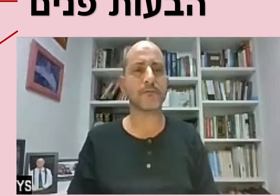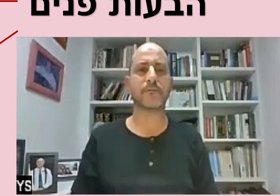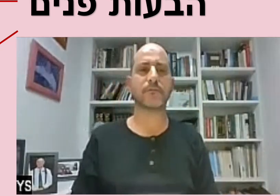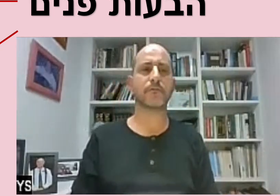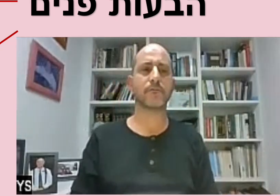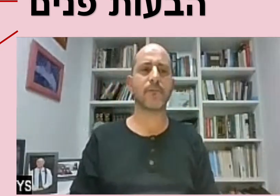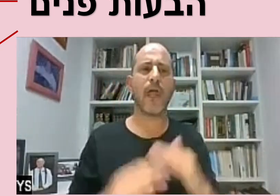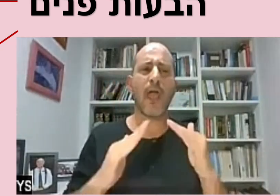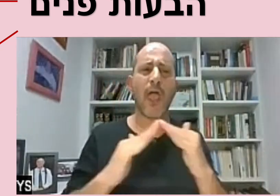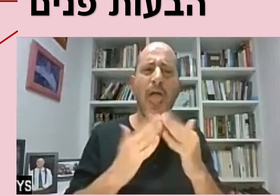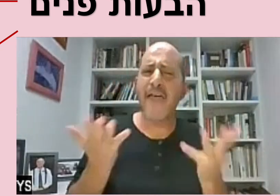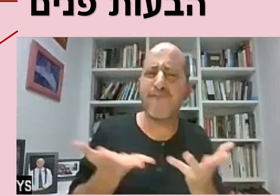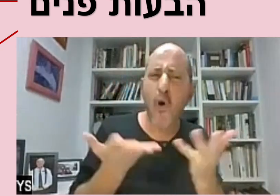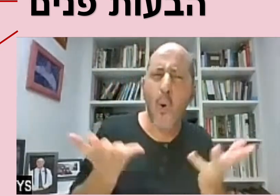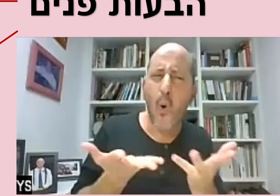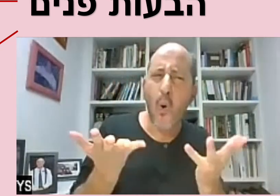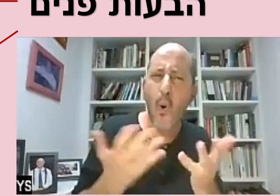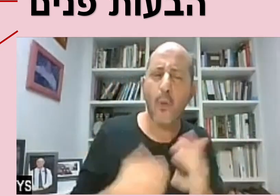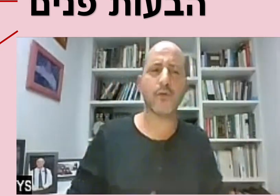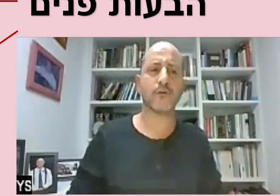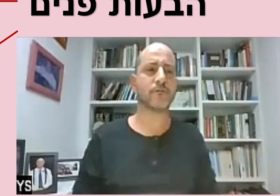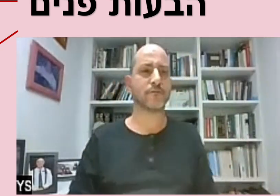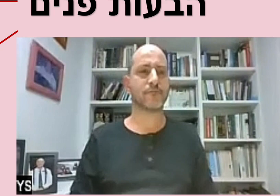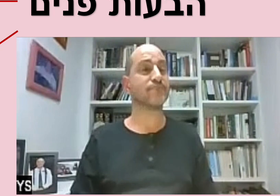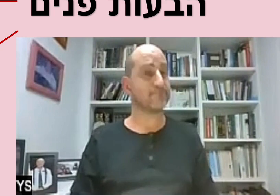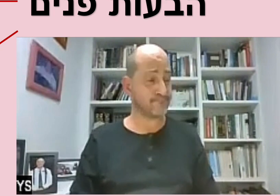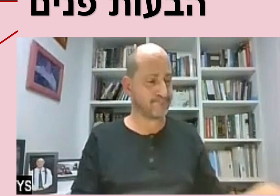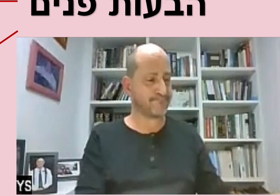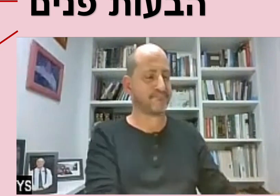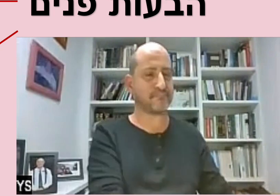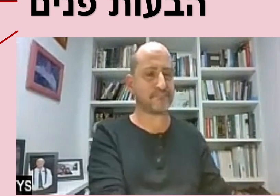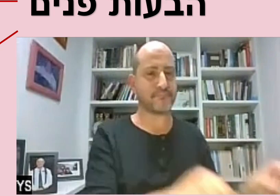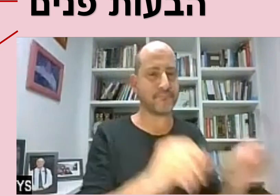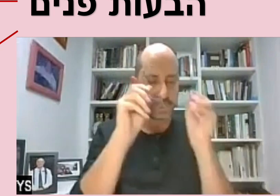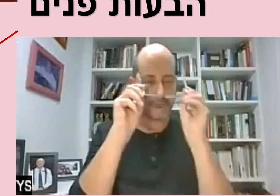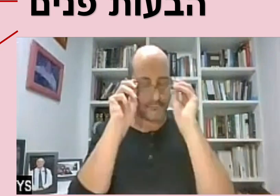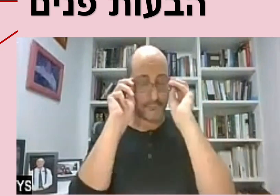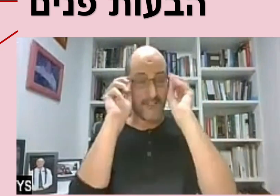אתה? איפה אתה גר?